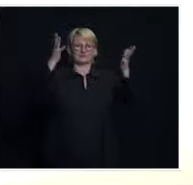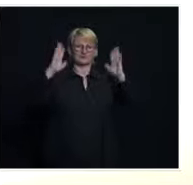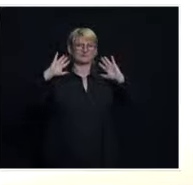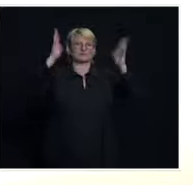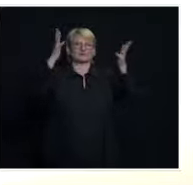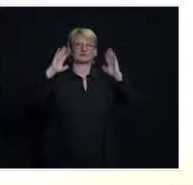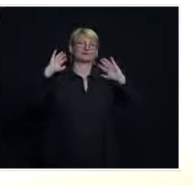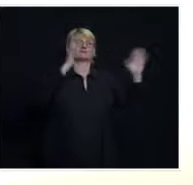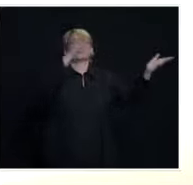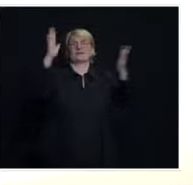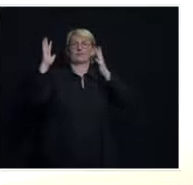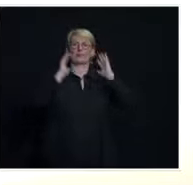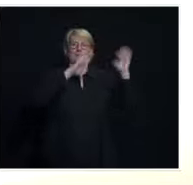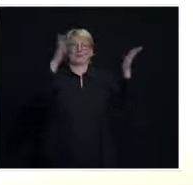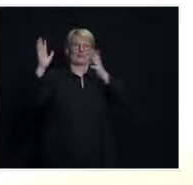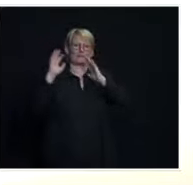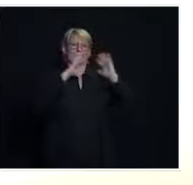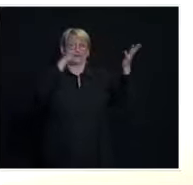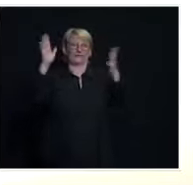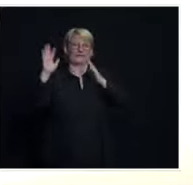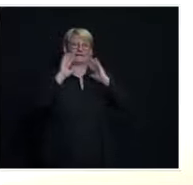Dankeschön.